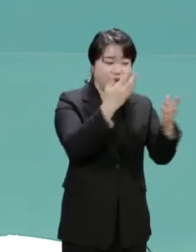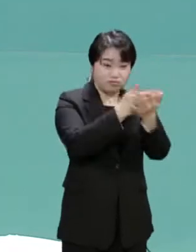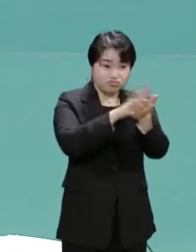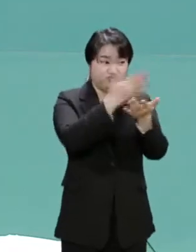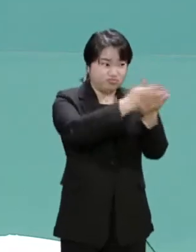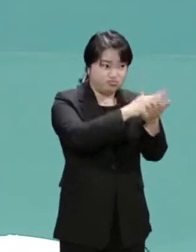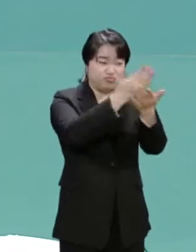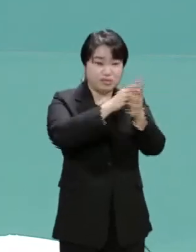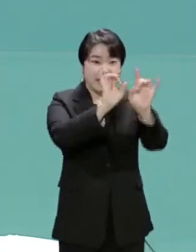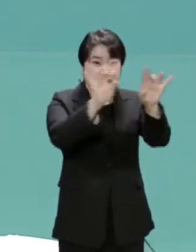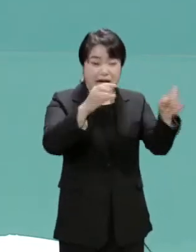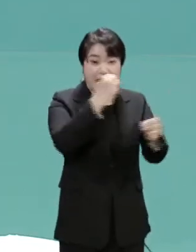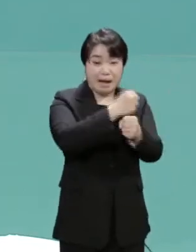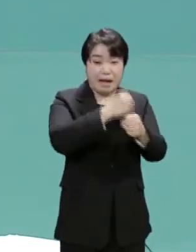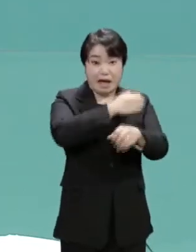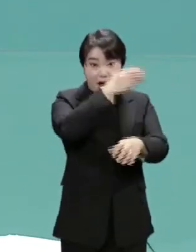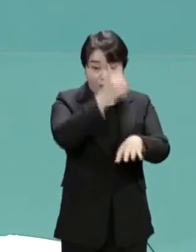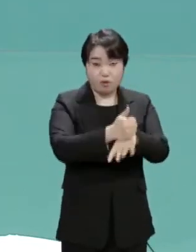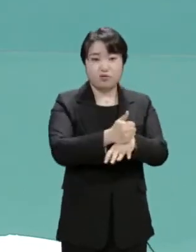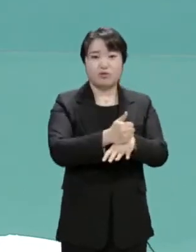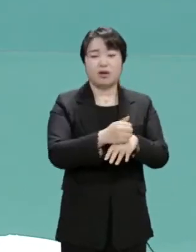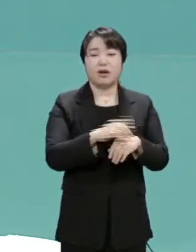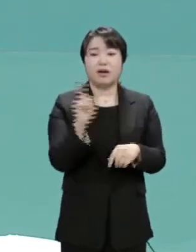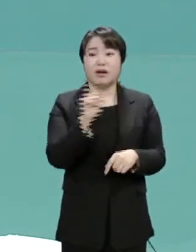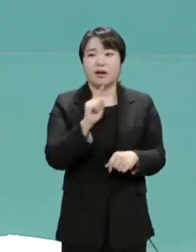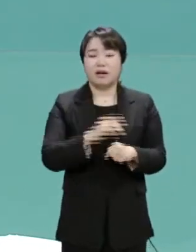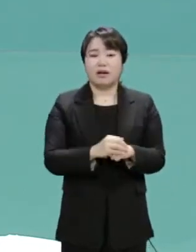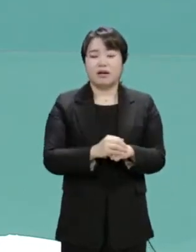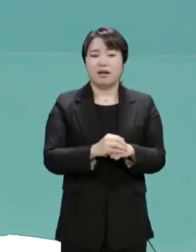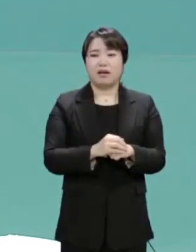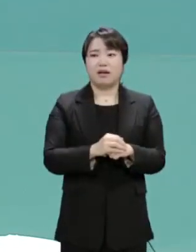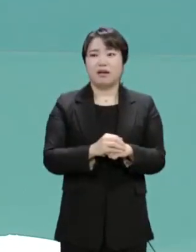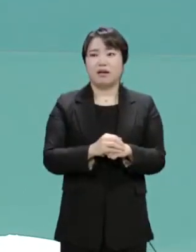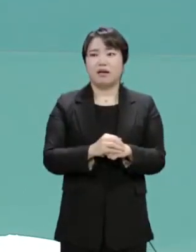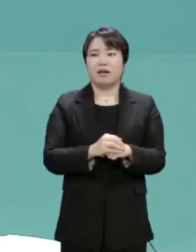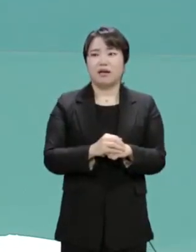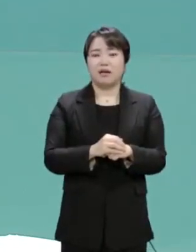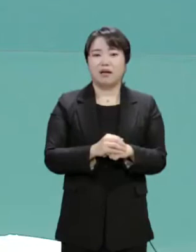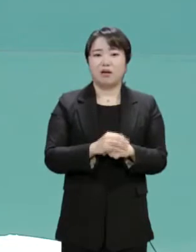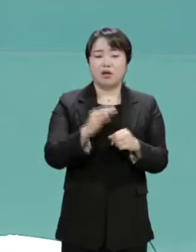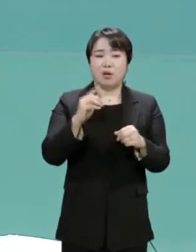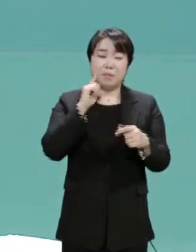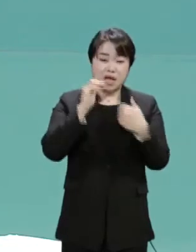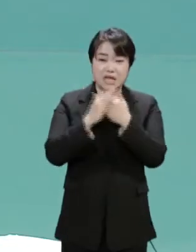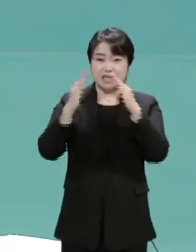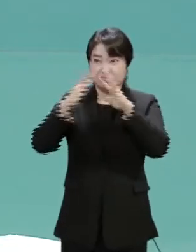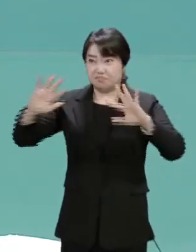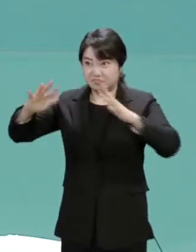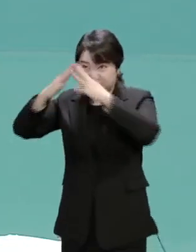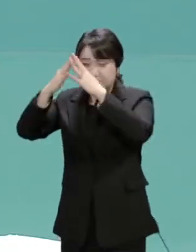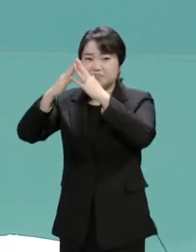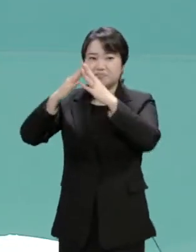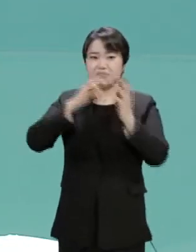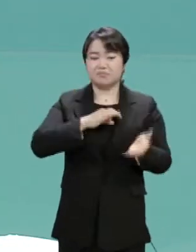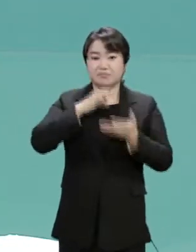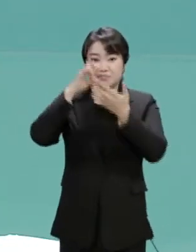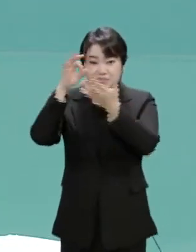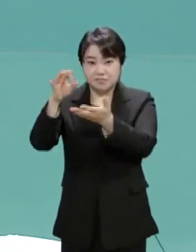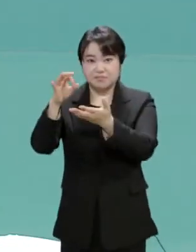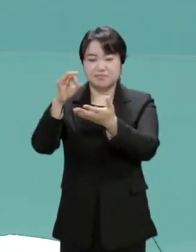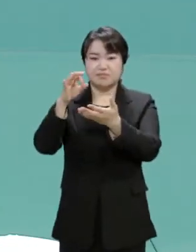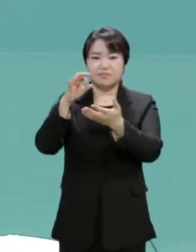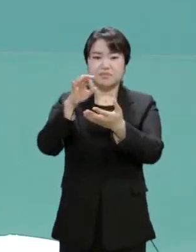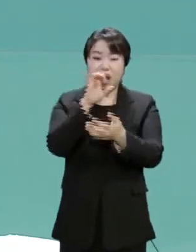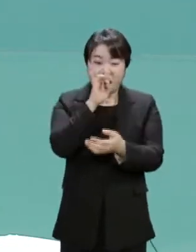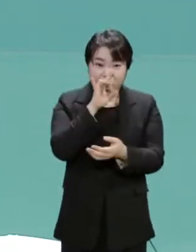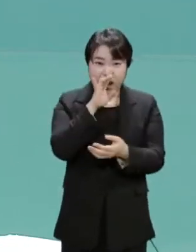오히려 집을 짓게 되면 주민들이 분담금을 못 내서 오히려 쫓겨나는 네. 현상이